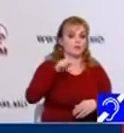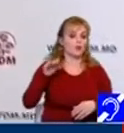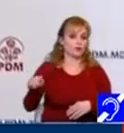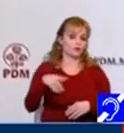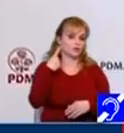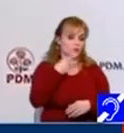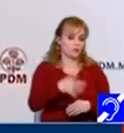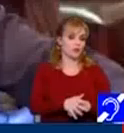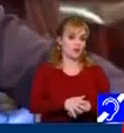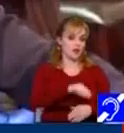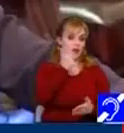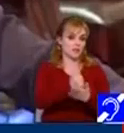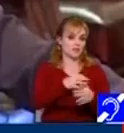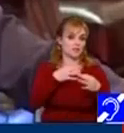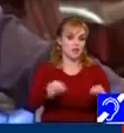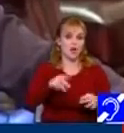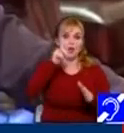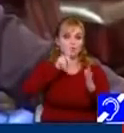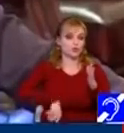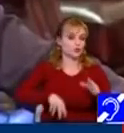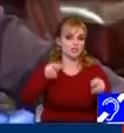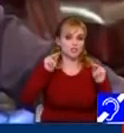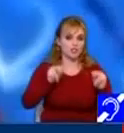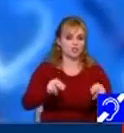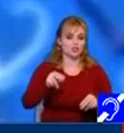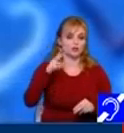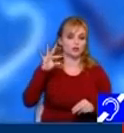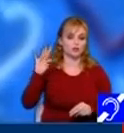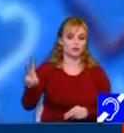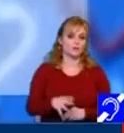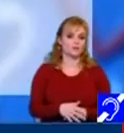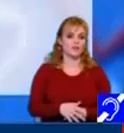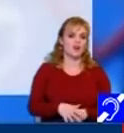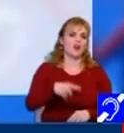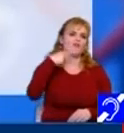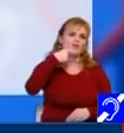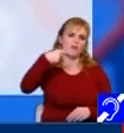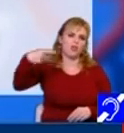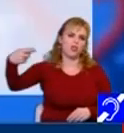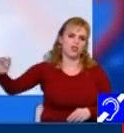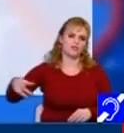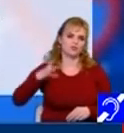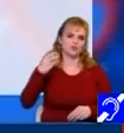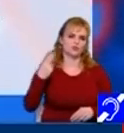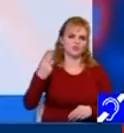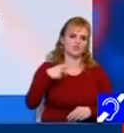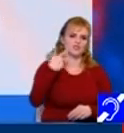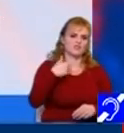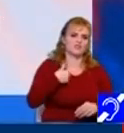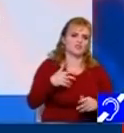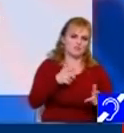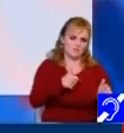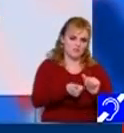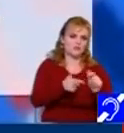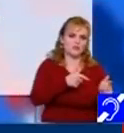blog. Liderul democraților scria că nu crede în sinceritatea lui Dodon. Vorbele socialiștilor cum că ar fi pregătiți de schimbarea